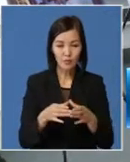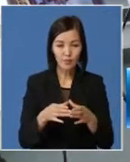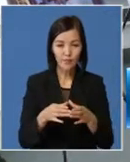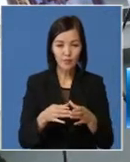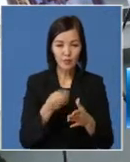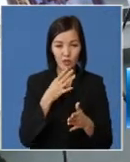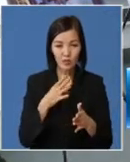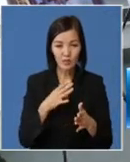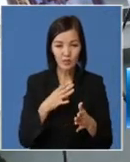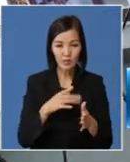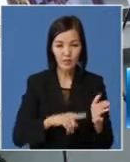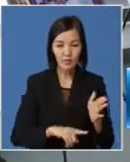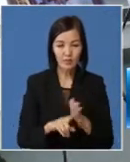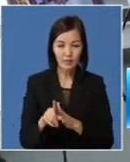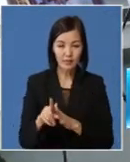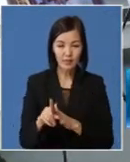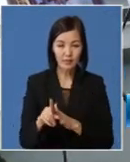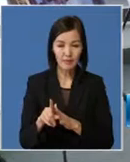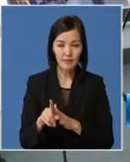жемісі. Бұл жерде біз енді